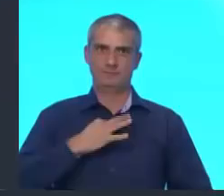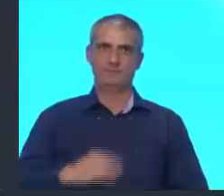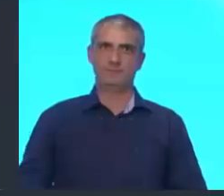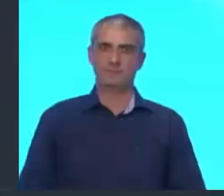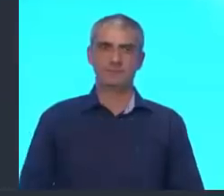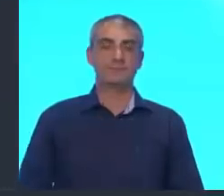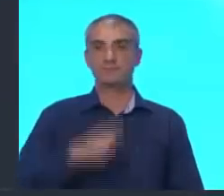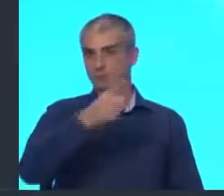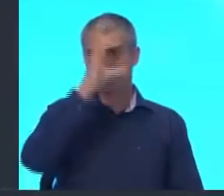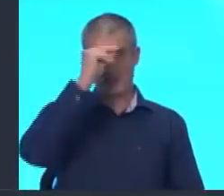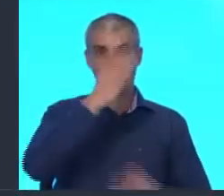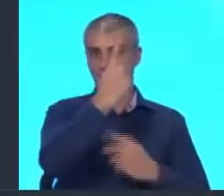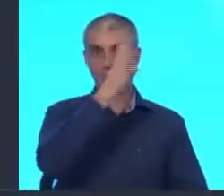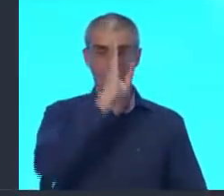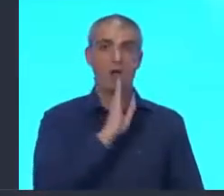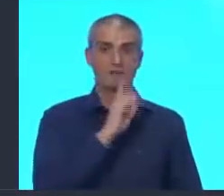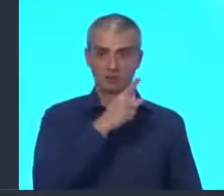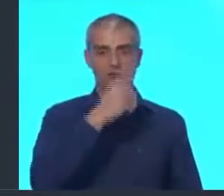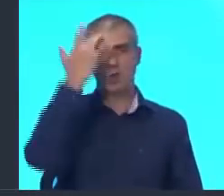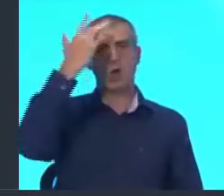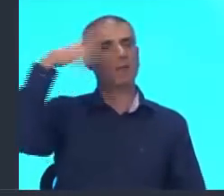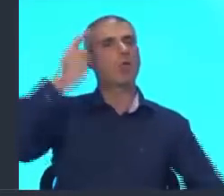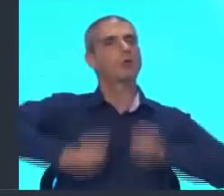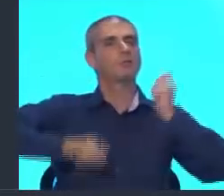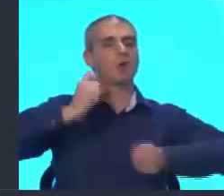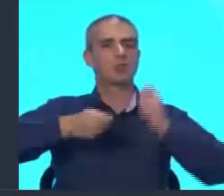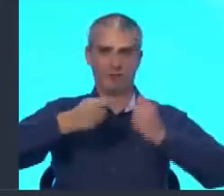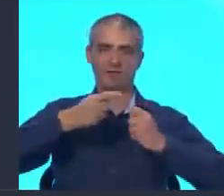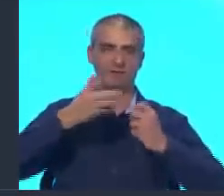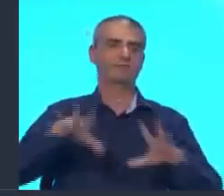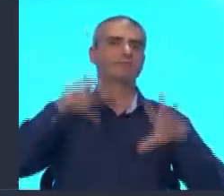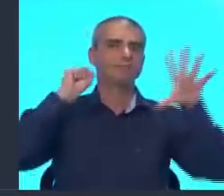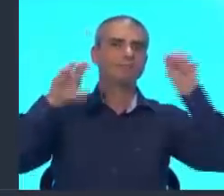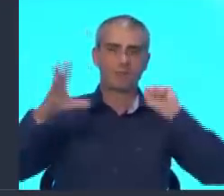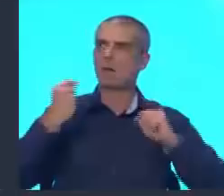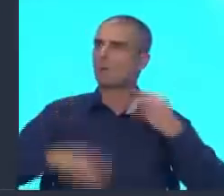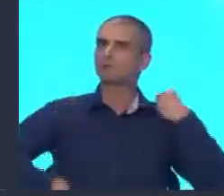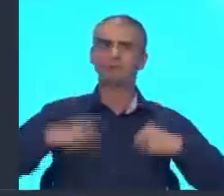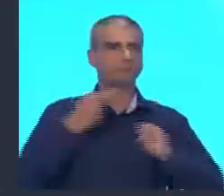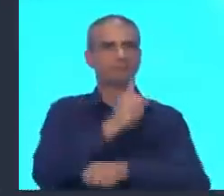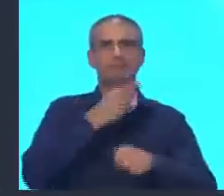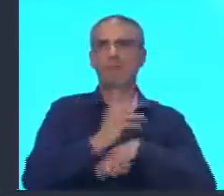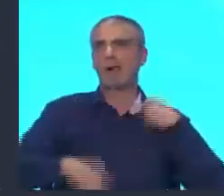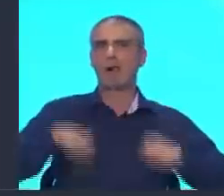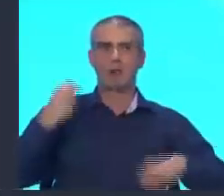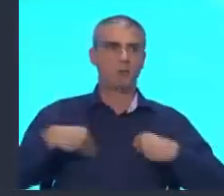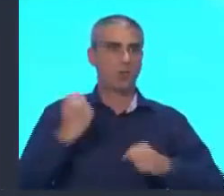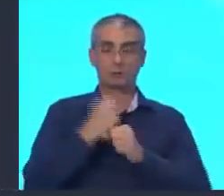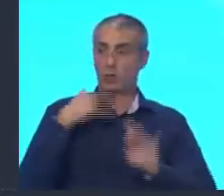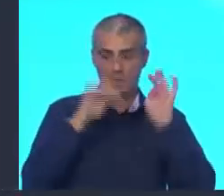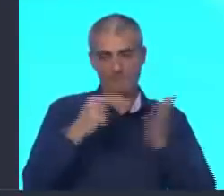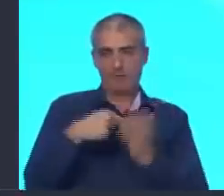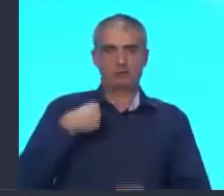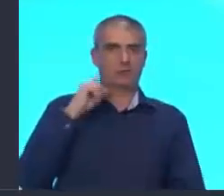באותו ילד כבד שמיעה שחולם להיות מתופף, ספג אורל לא מעט אלבונות בבית הספר היסודי. עשו עליי חרם בגלל שאני